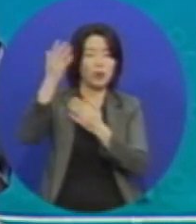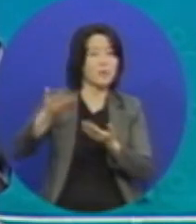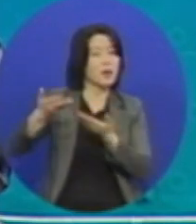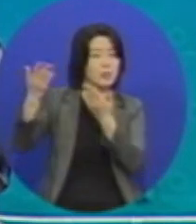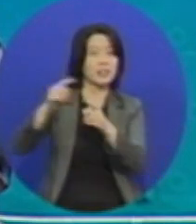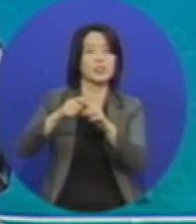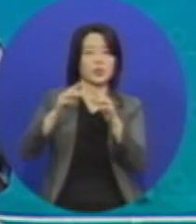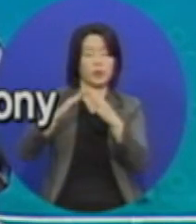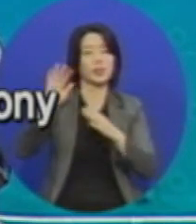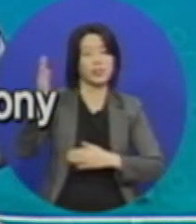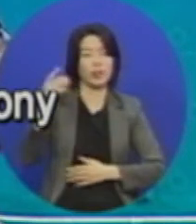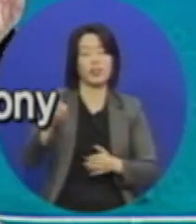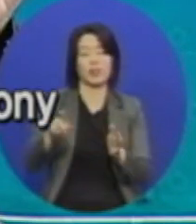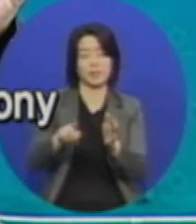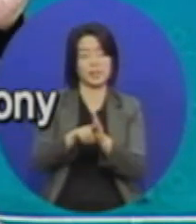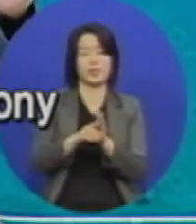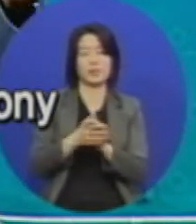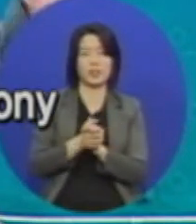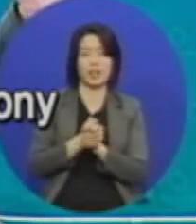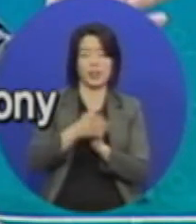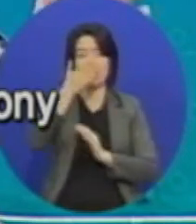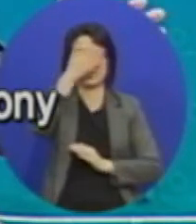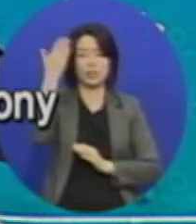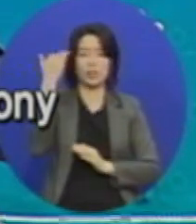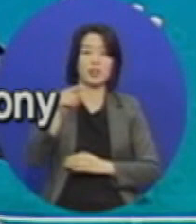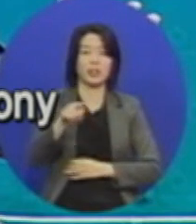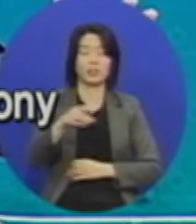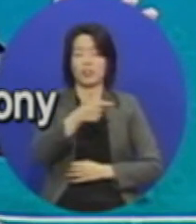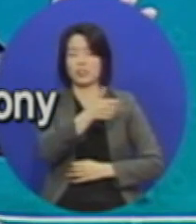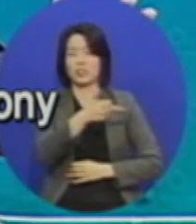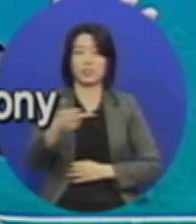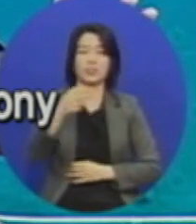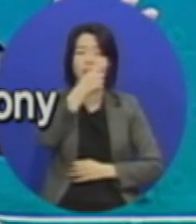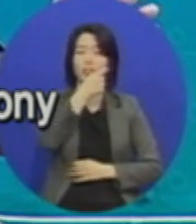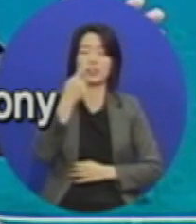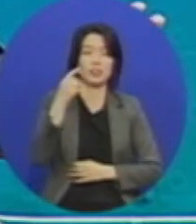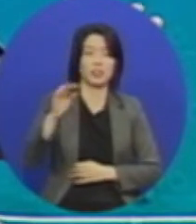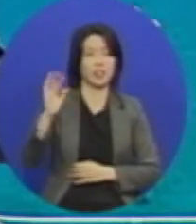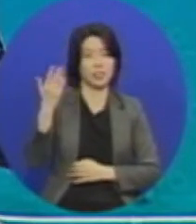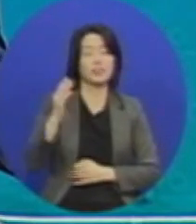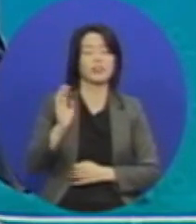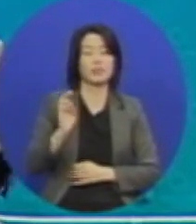거라고 믿습니다 젊은이 교회는 그게 큰 간증 거리가 되구요